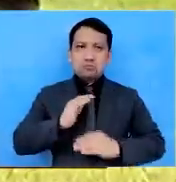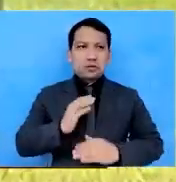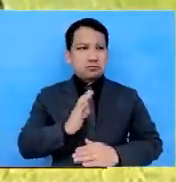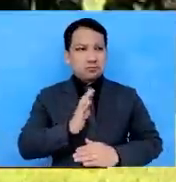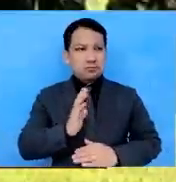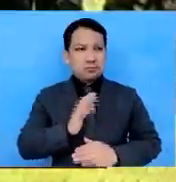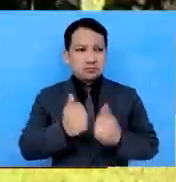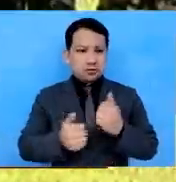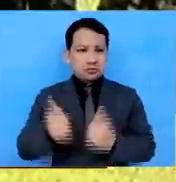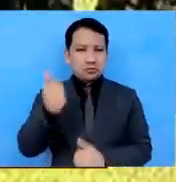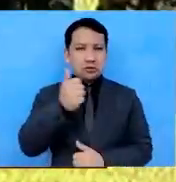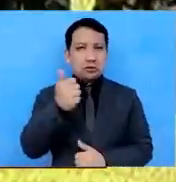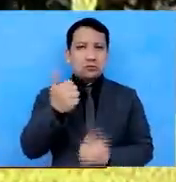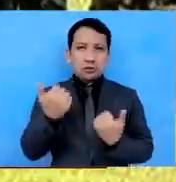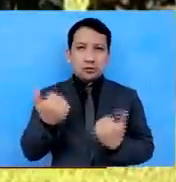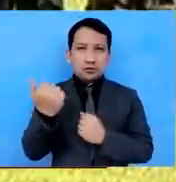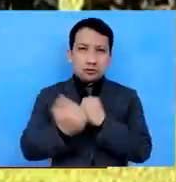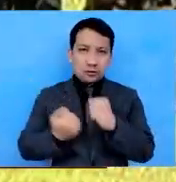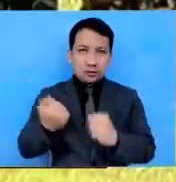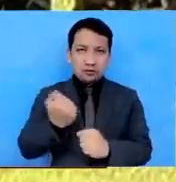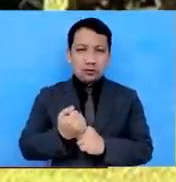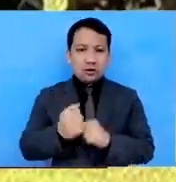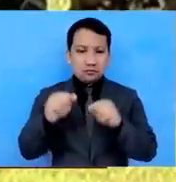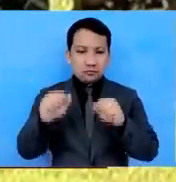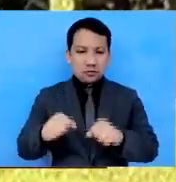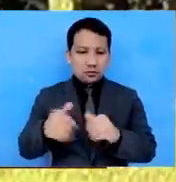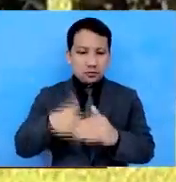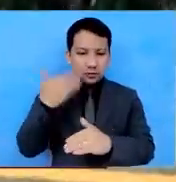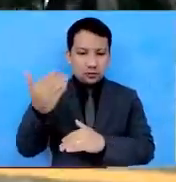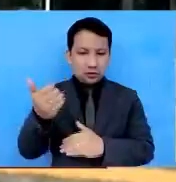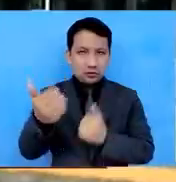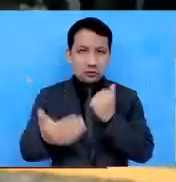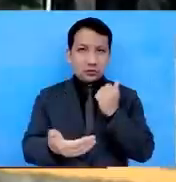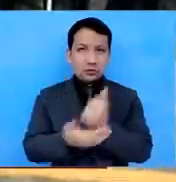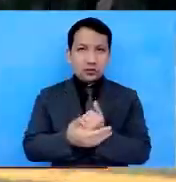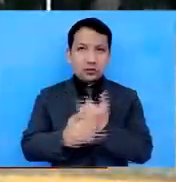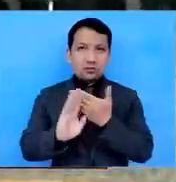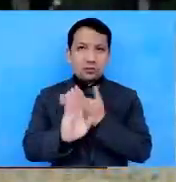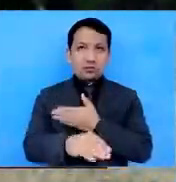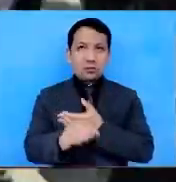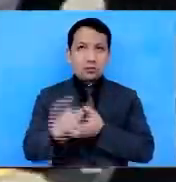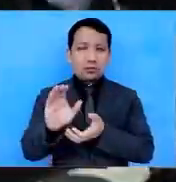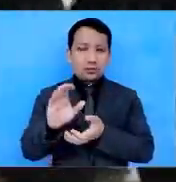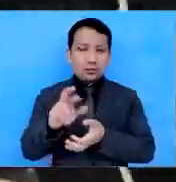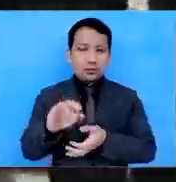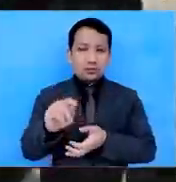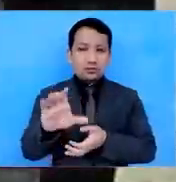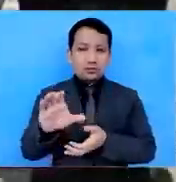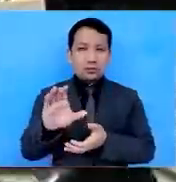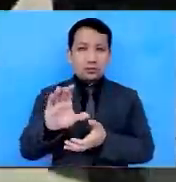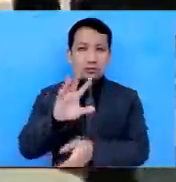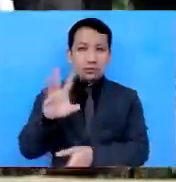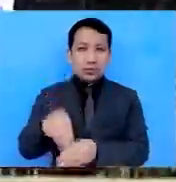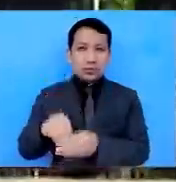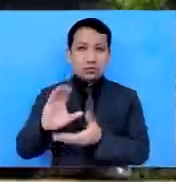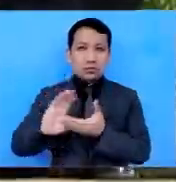ang panukala ngayong taon at posibleng sa susunod na taon, magbabalik ng ROTC sa mga kolehiyo.